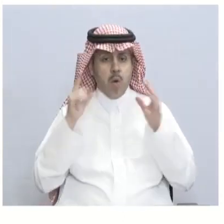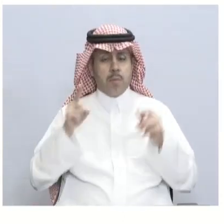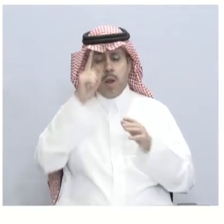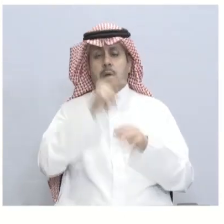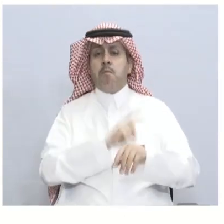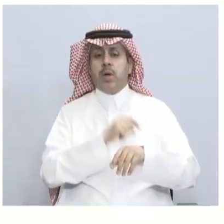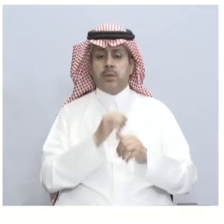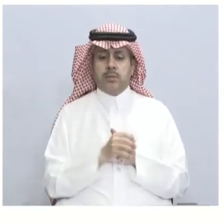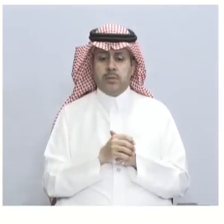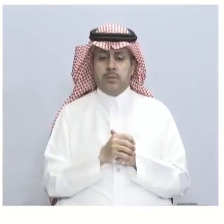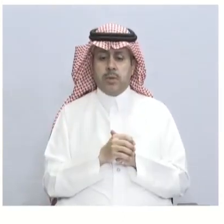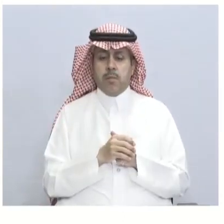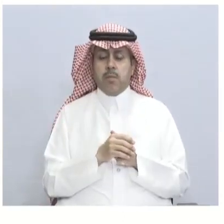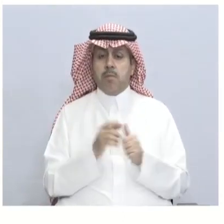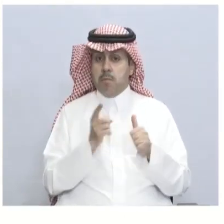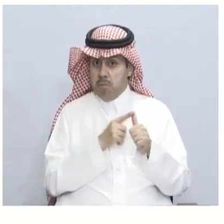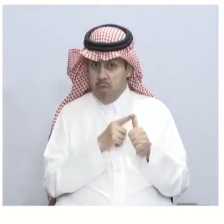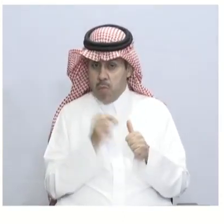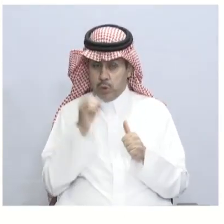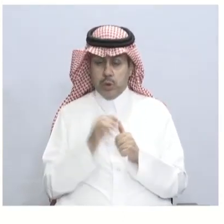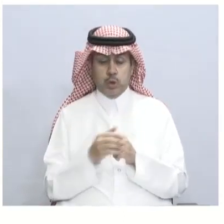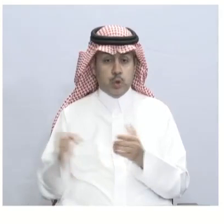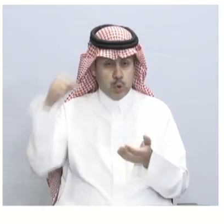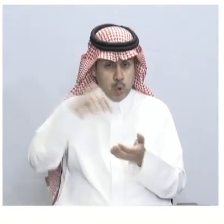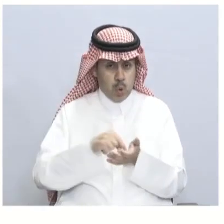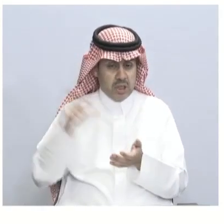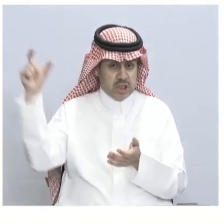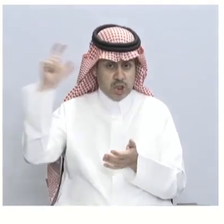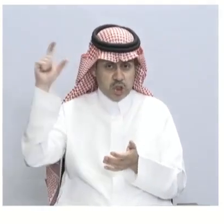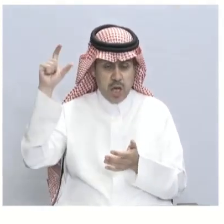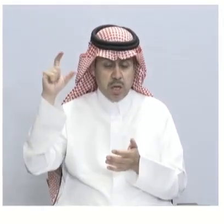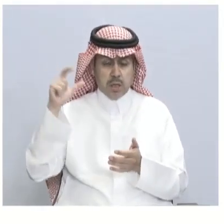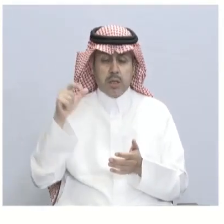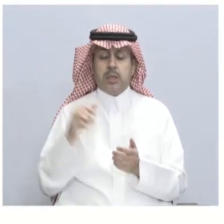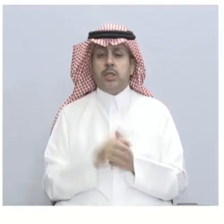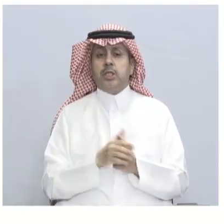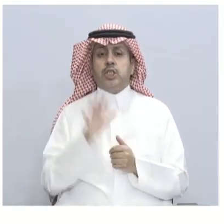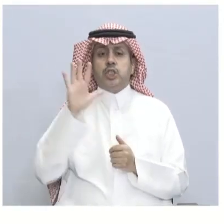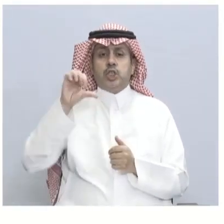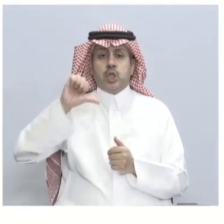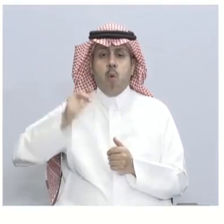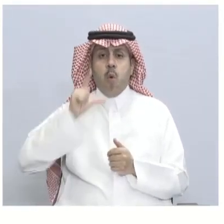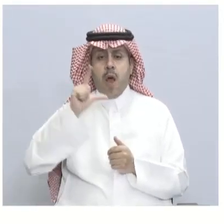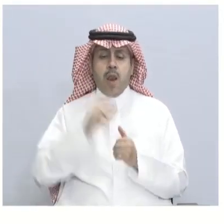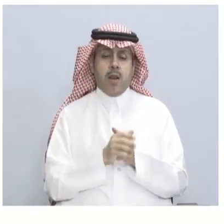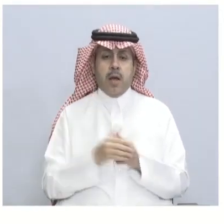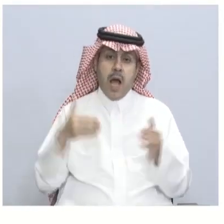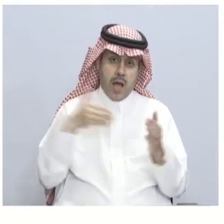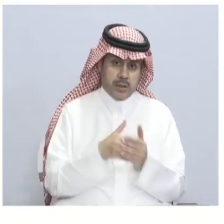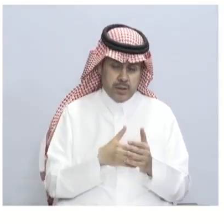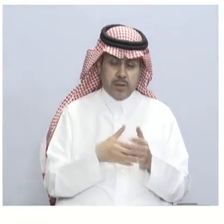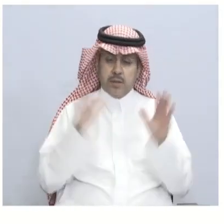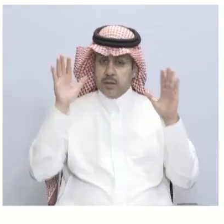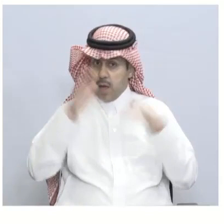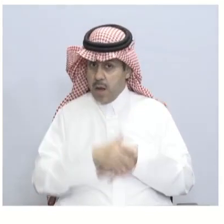احسنتم من ثبوت دخول شهر شوال حتى صلاه العيد من